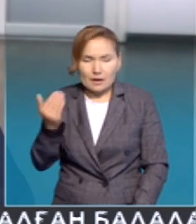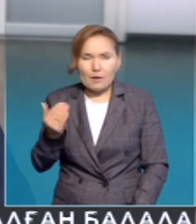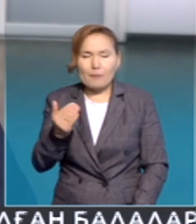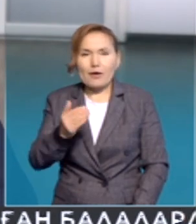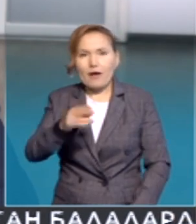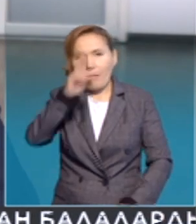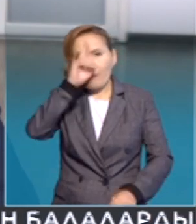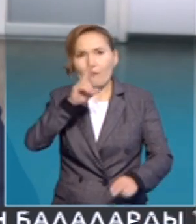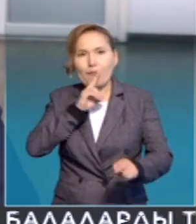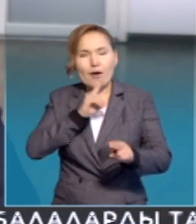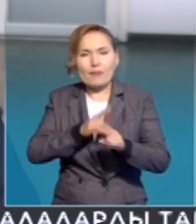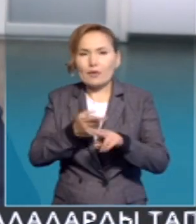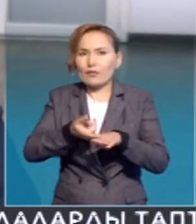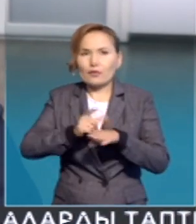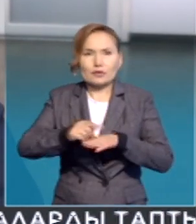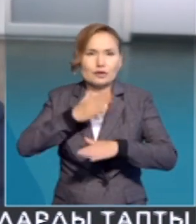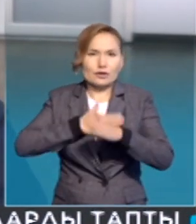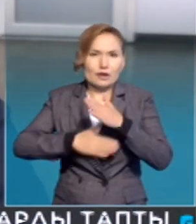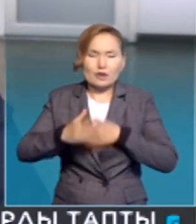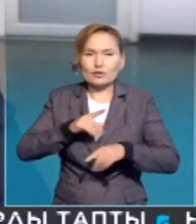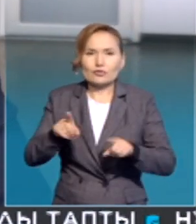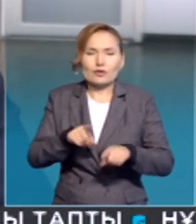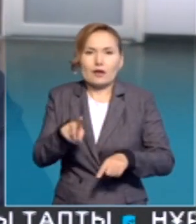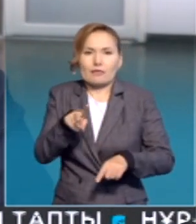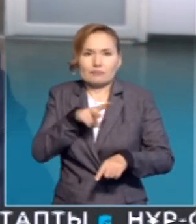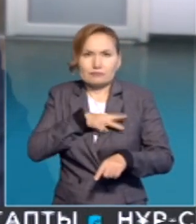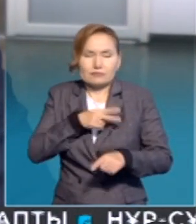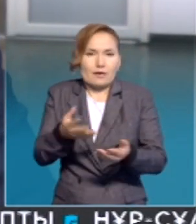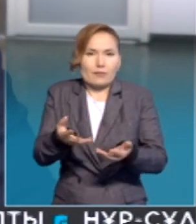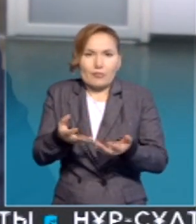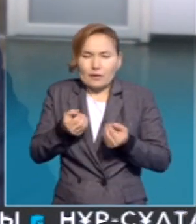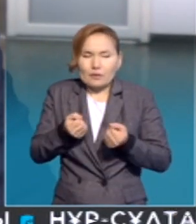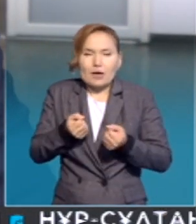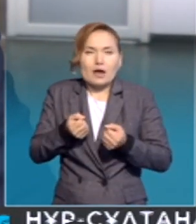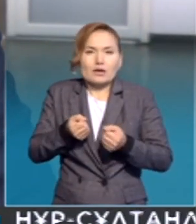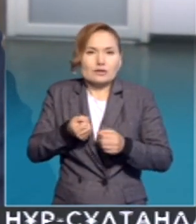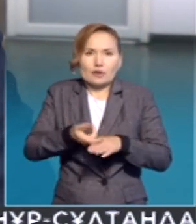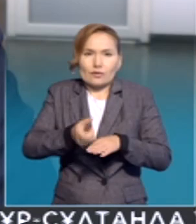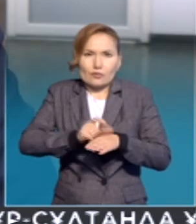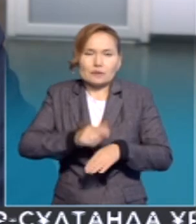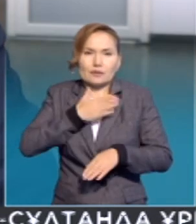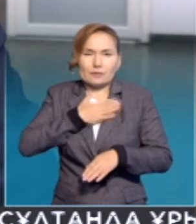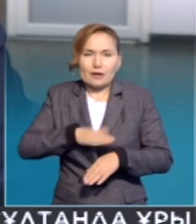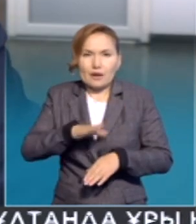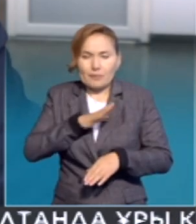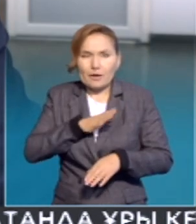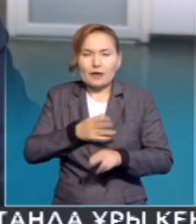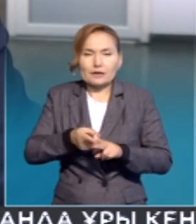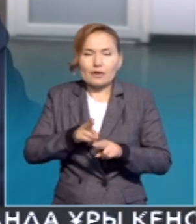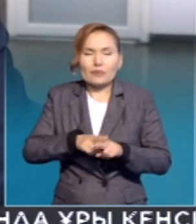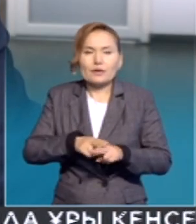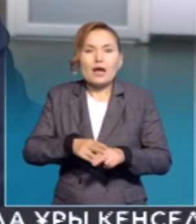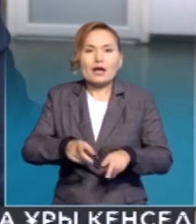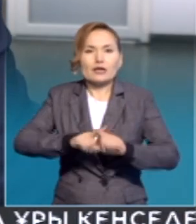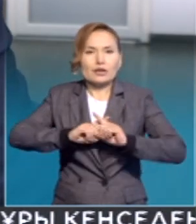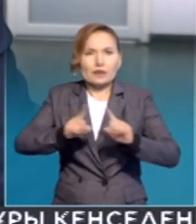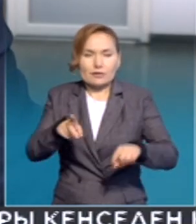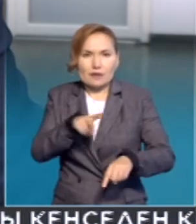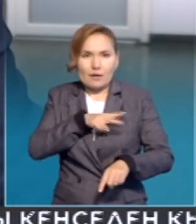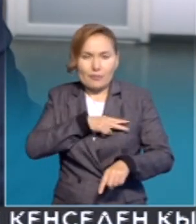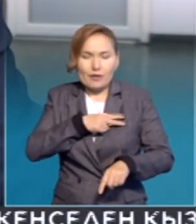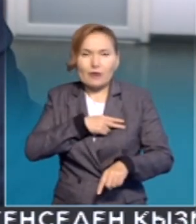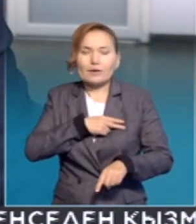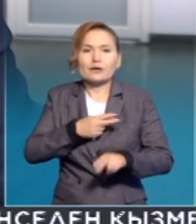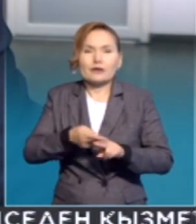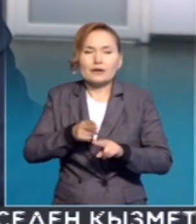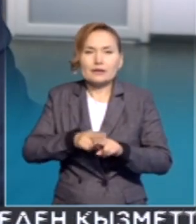бауырларым қуанып жатқан шығар деп ойлаймын. Әрине бұл сыйлықты берудегі бір ерекшелік, оны өзің ұсына алмайсың, басқа біреуін етпейді. Бұны